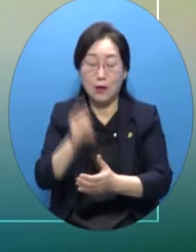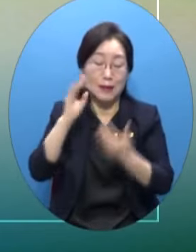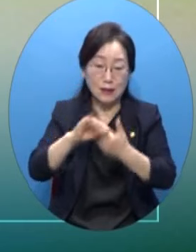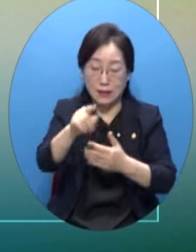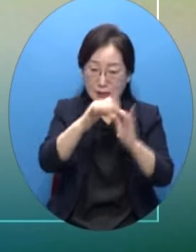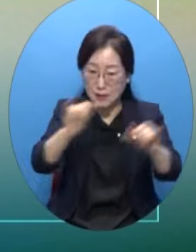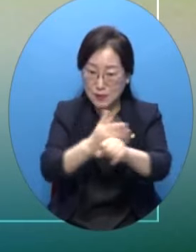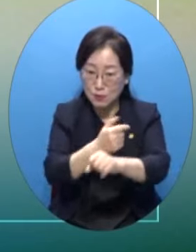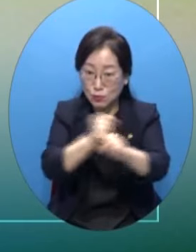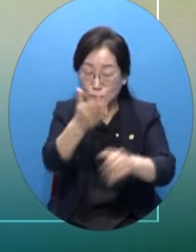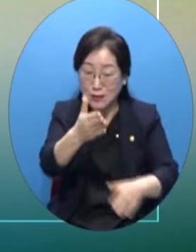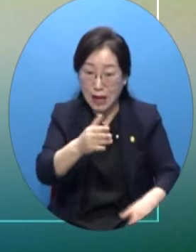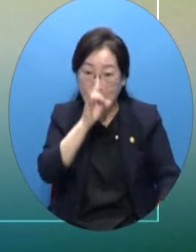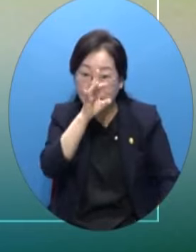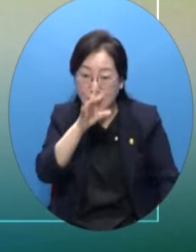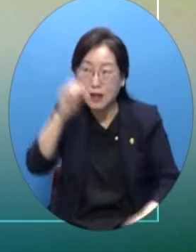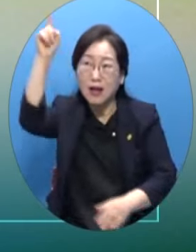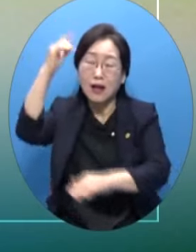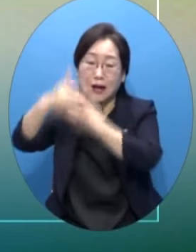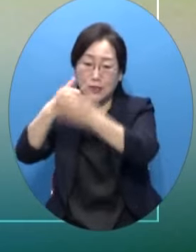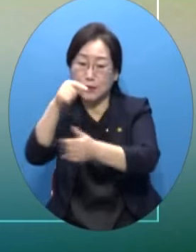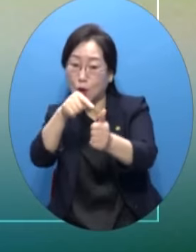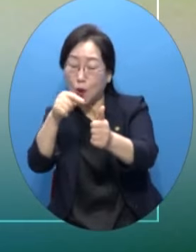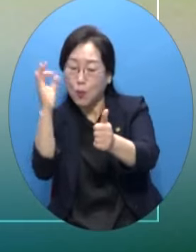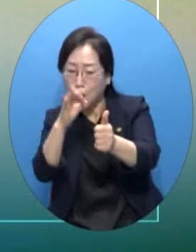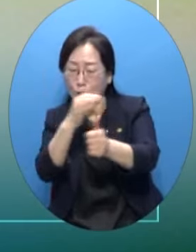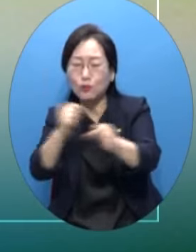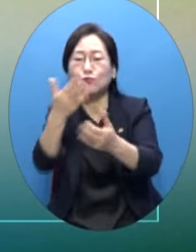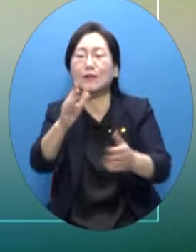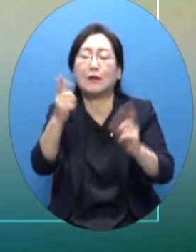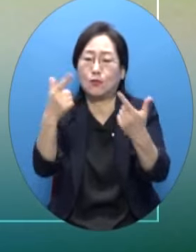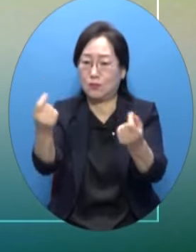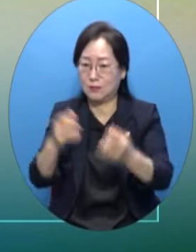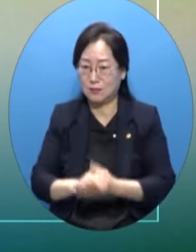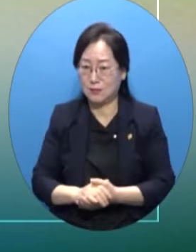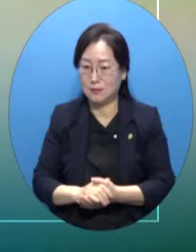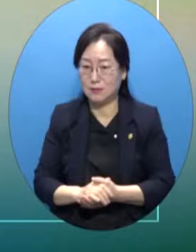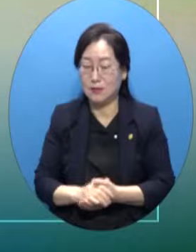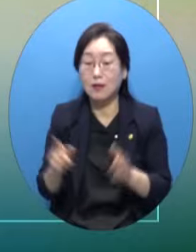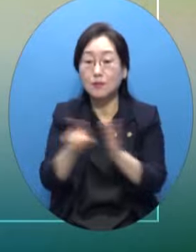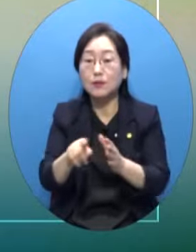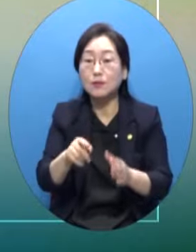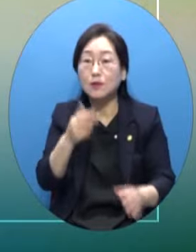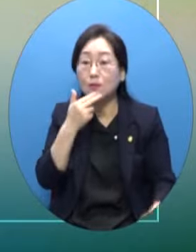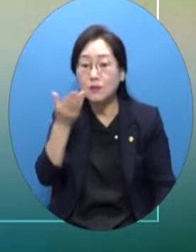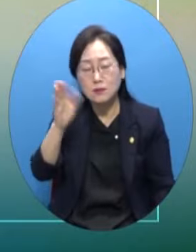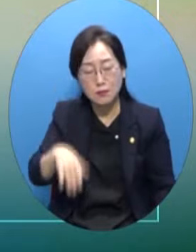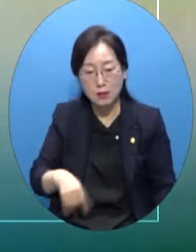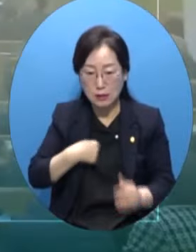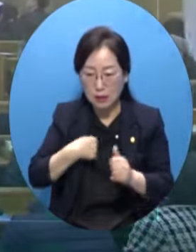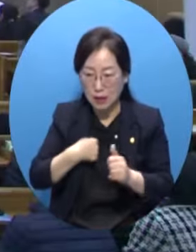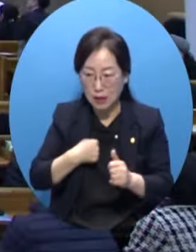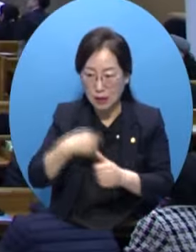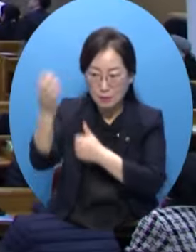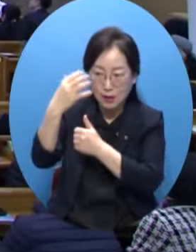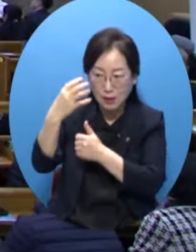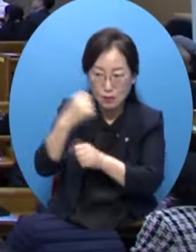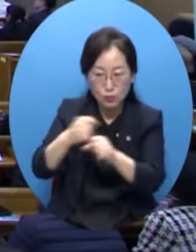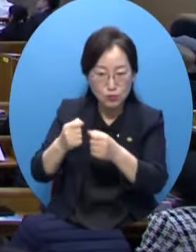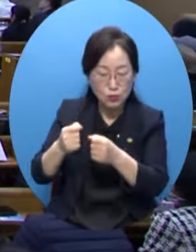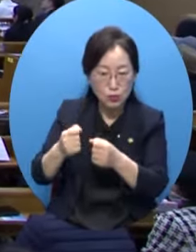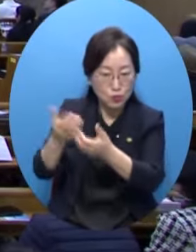용서하지 아니하면 너희 아버지께서도 너희 잘못을 용서하지 아니하시리라. 믿음이 없었지만 자신을 괴롭힌 사람을 용서해야